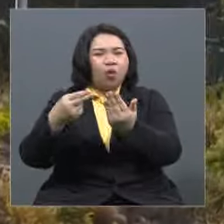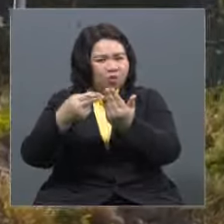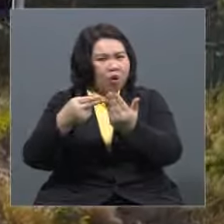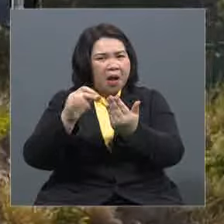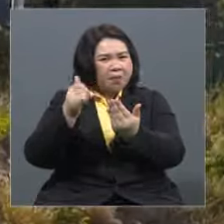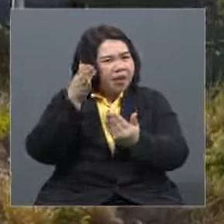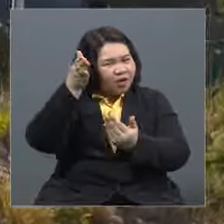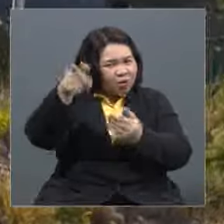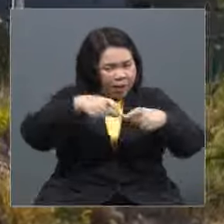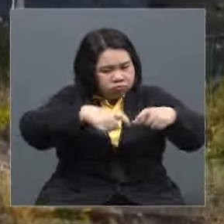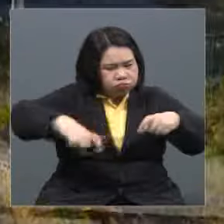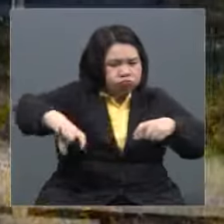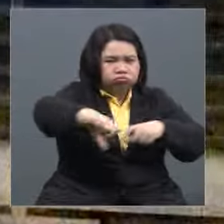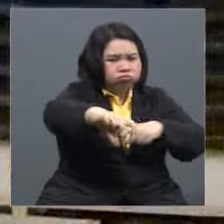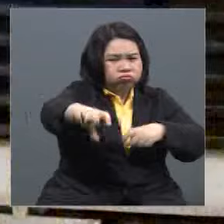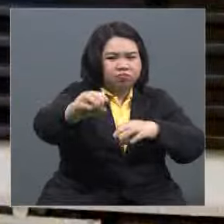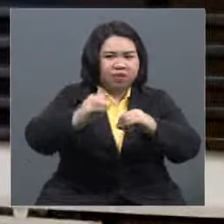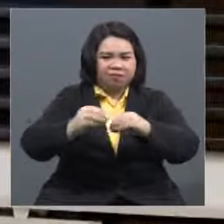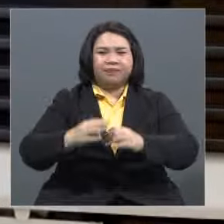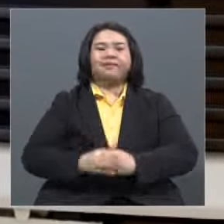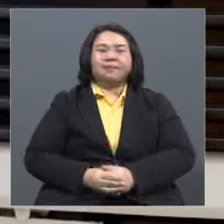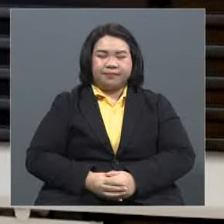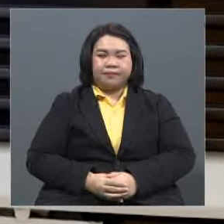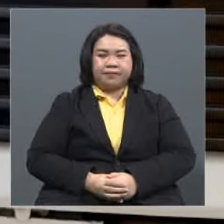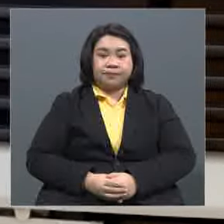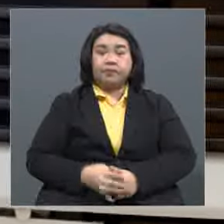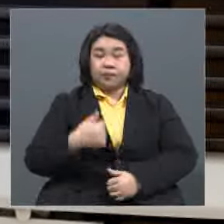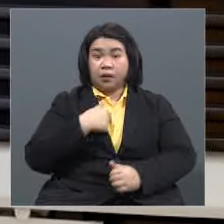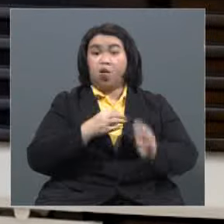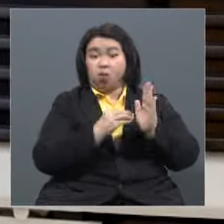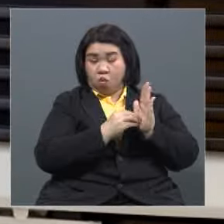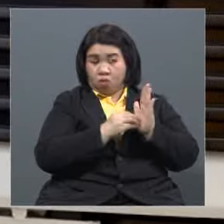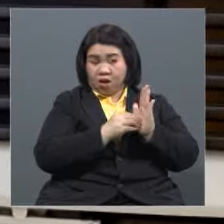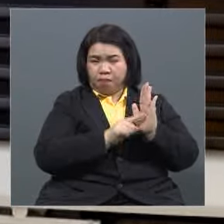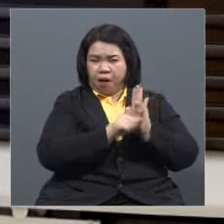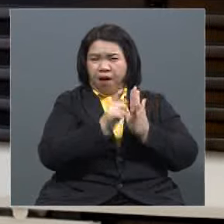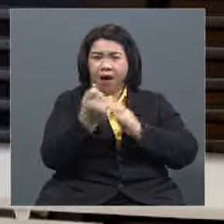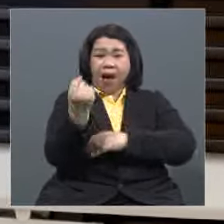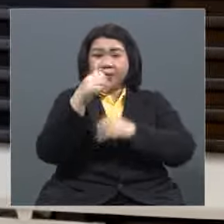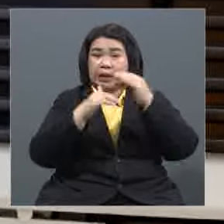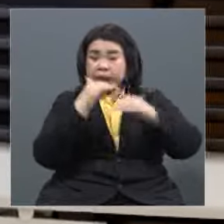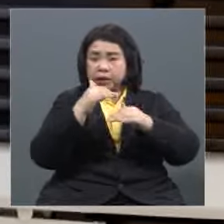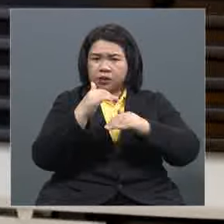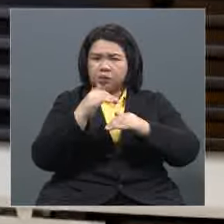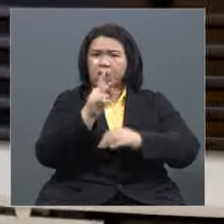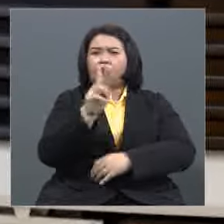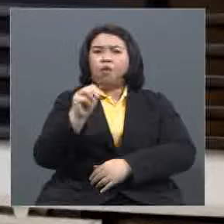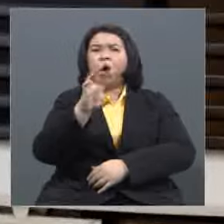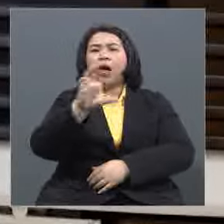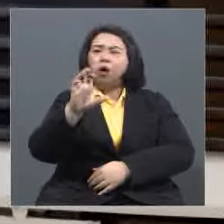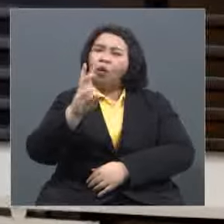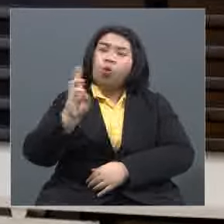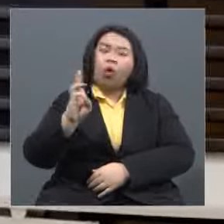ในอนาคตจากกรุงเทพฯคำน่าเจริญก็ 500กว่ากลีท